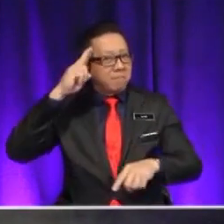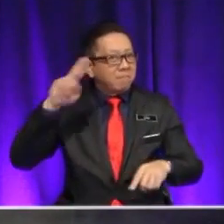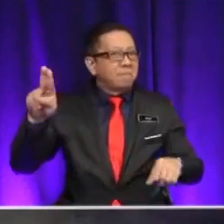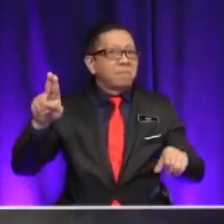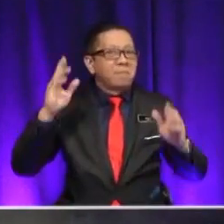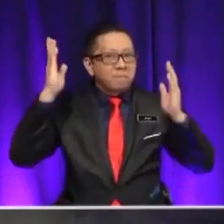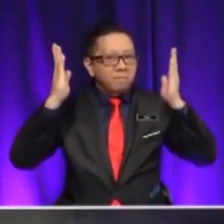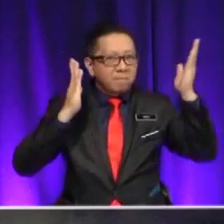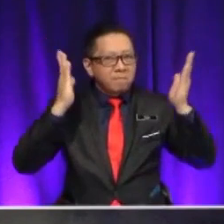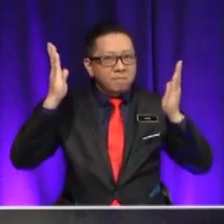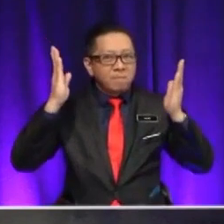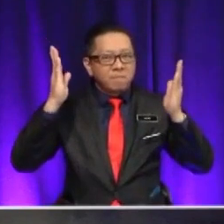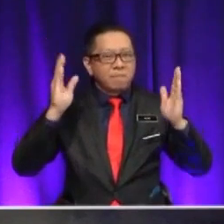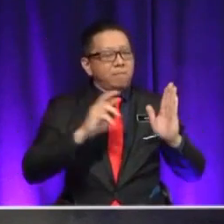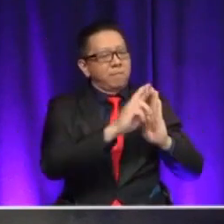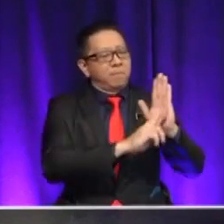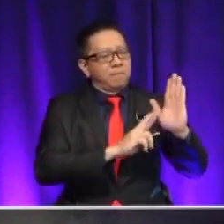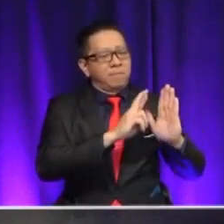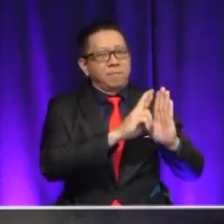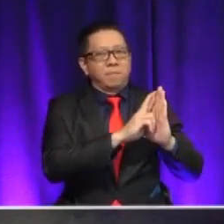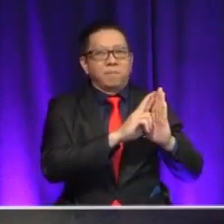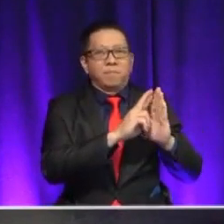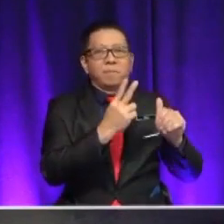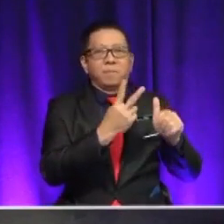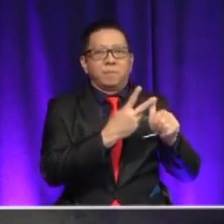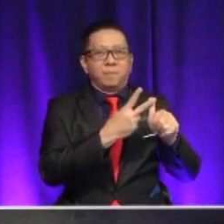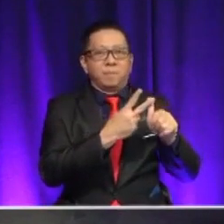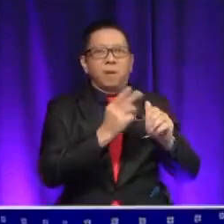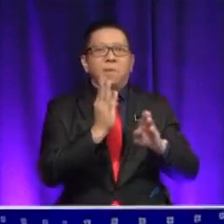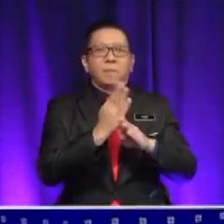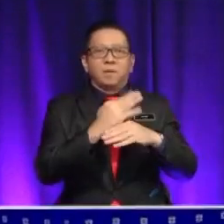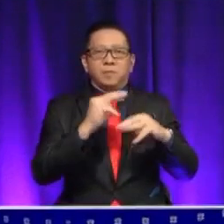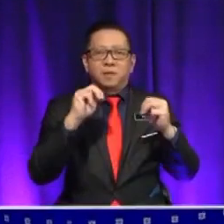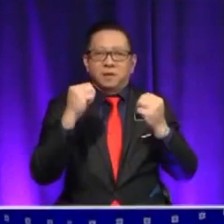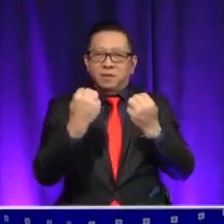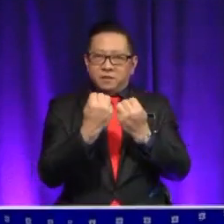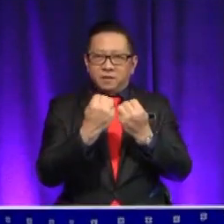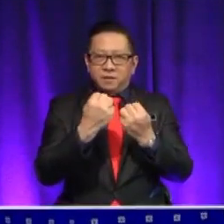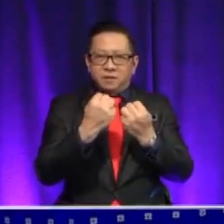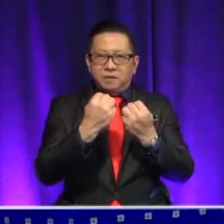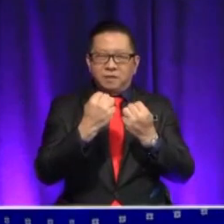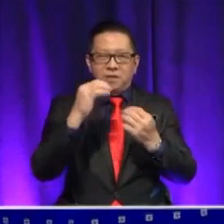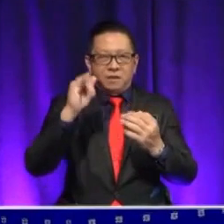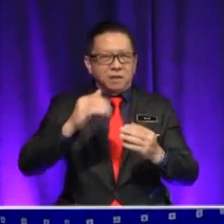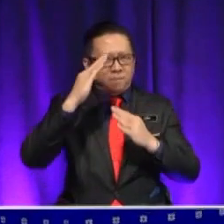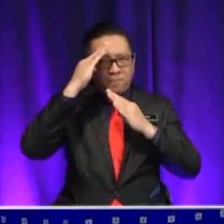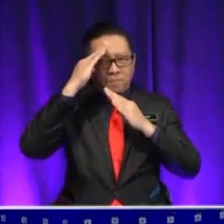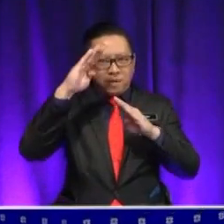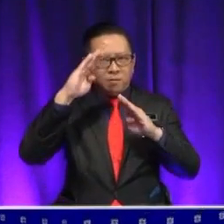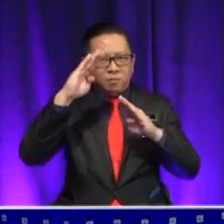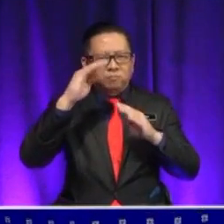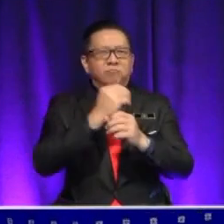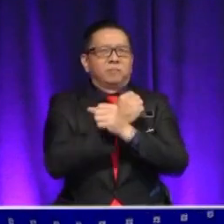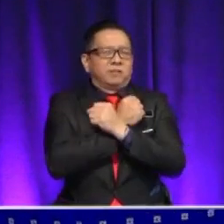Okey, seterusnya peranannya adalah untuk membentuk masyarakat Malaysia yang patriotik, yang sayang akan negaranya,